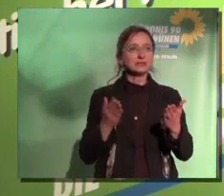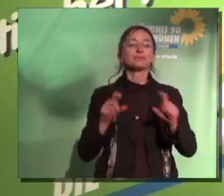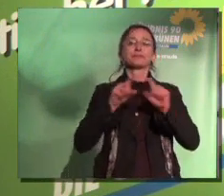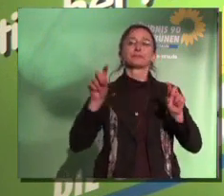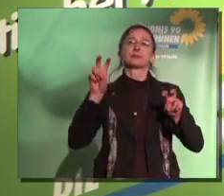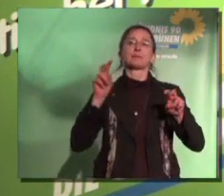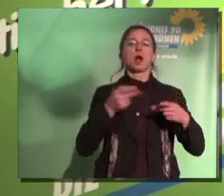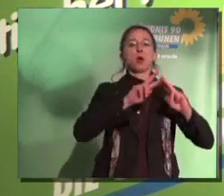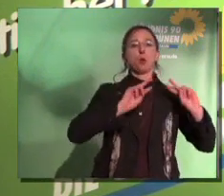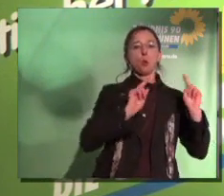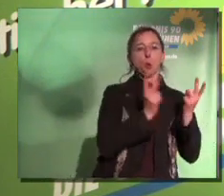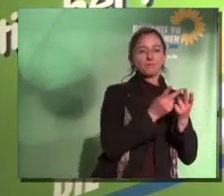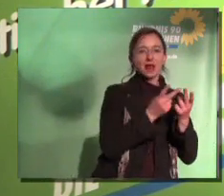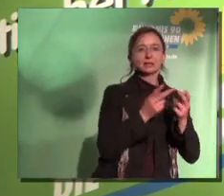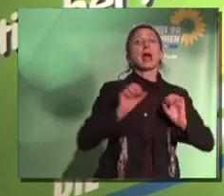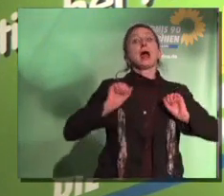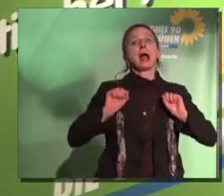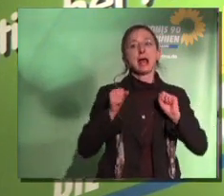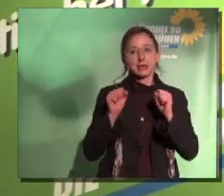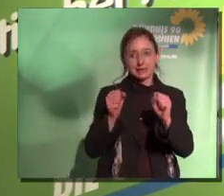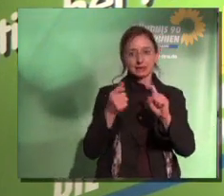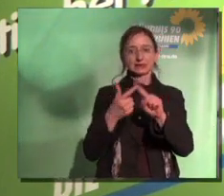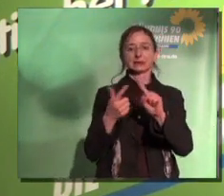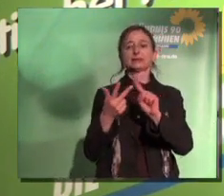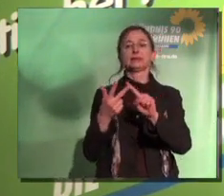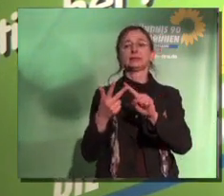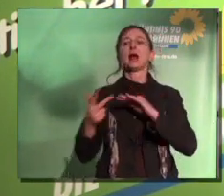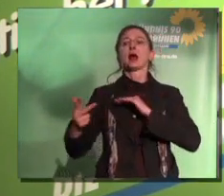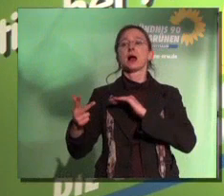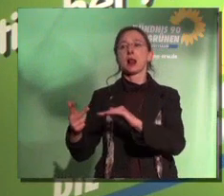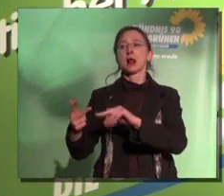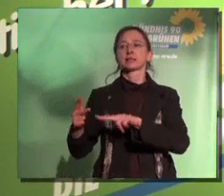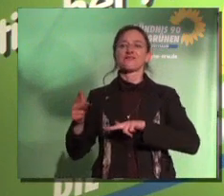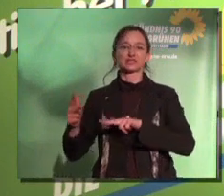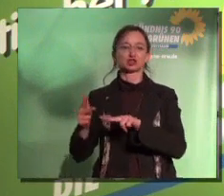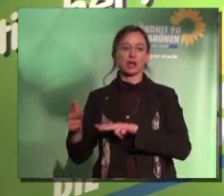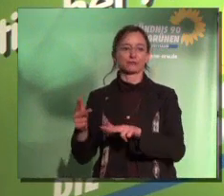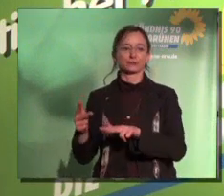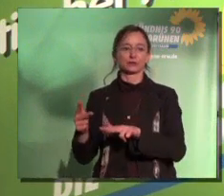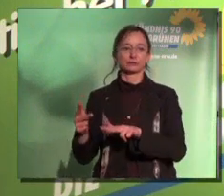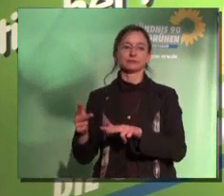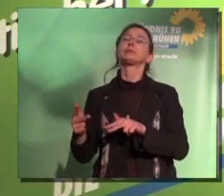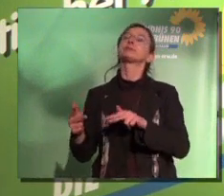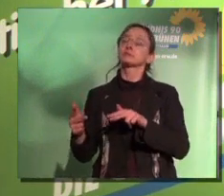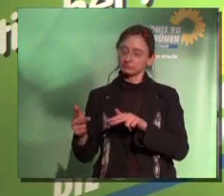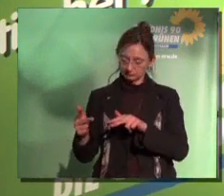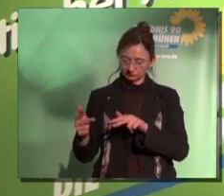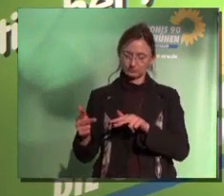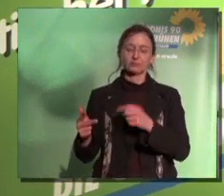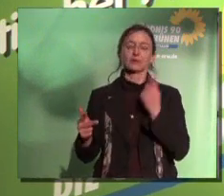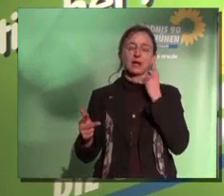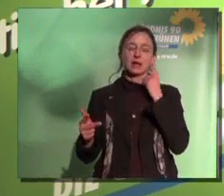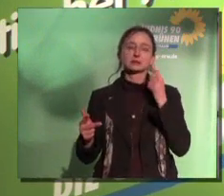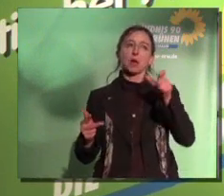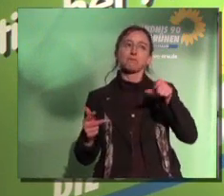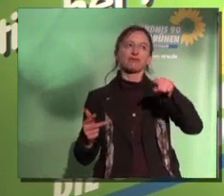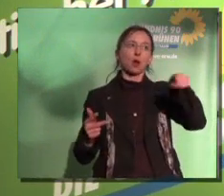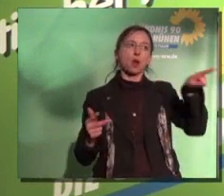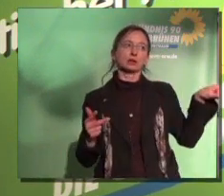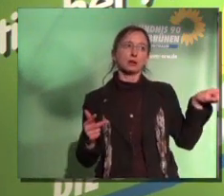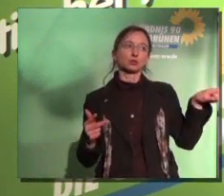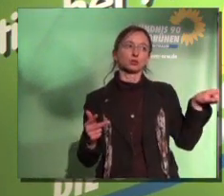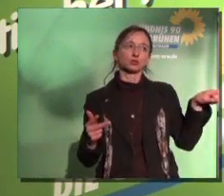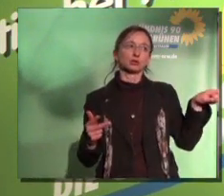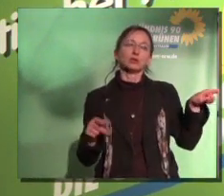bei den Themen Energie und bei der Landwirtschaft haben wir von der Bevölkerung bestätigt bekommen, die trauen uns mehr